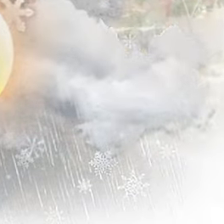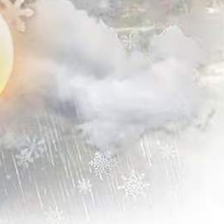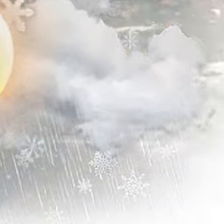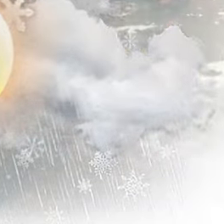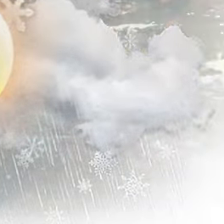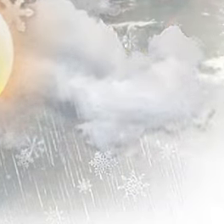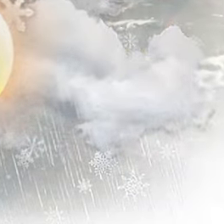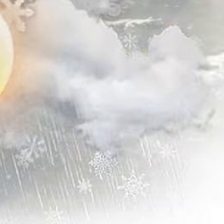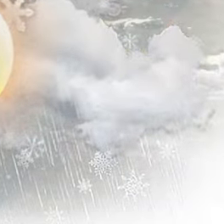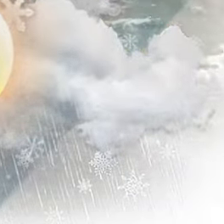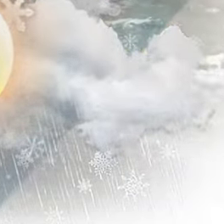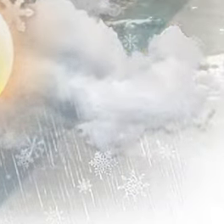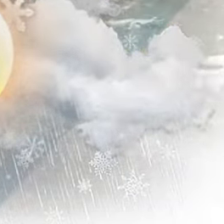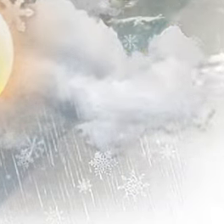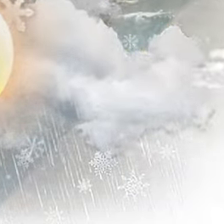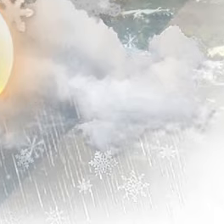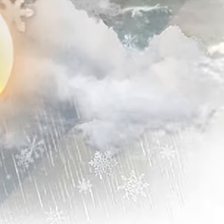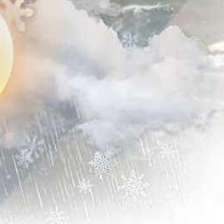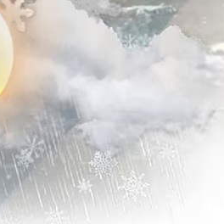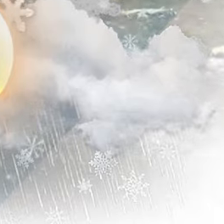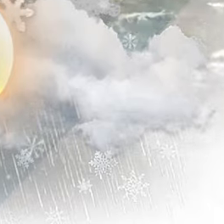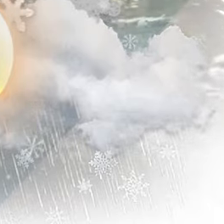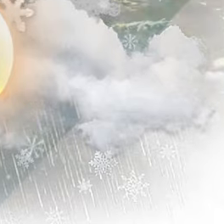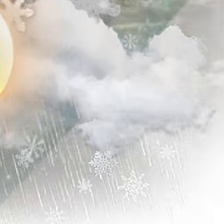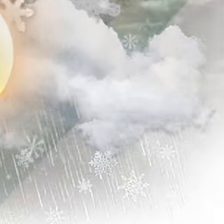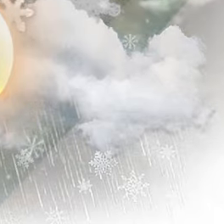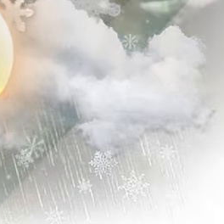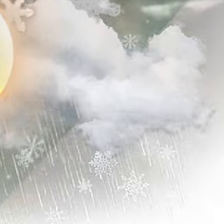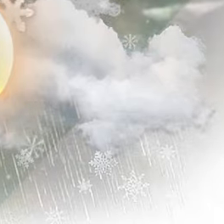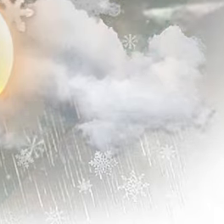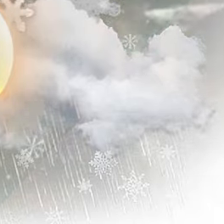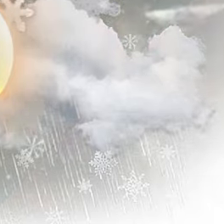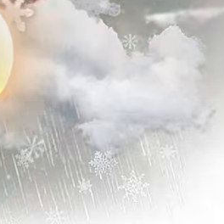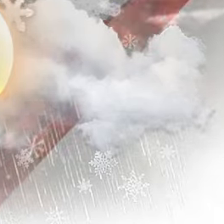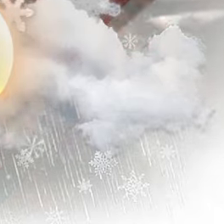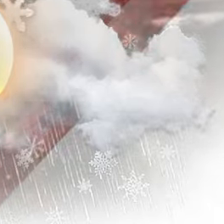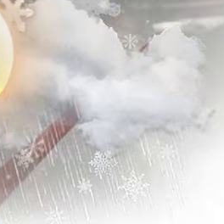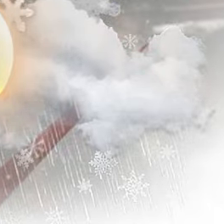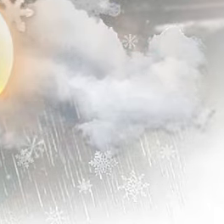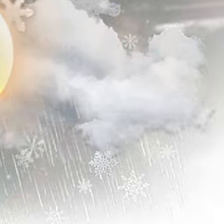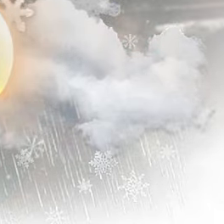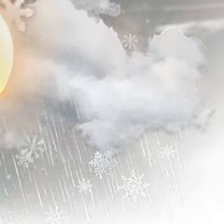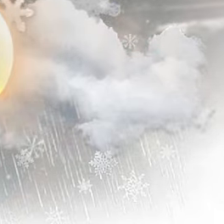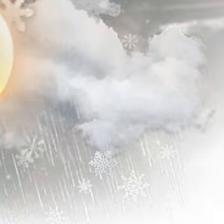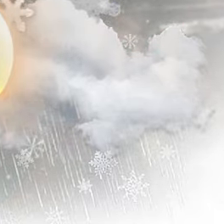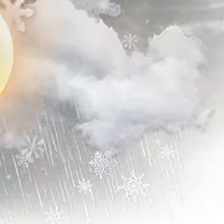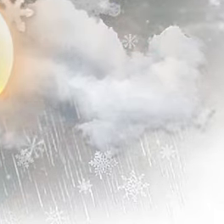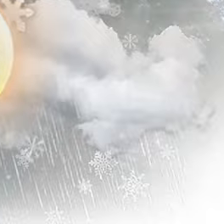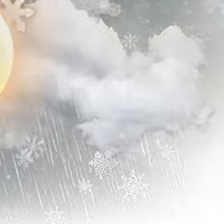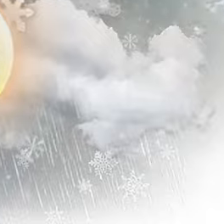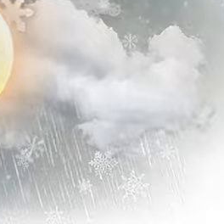каля 1 градуса цяпла раніцай і вечарам і да плюс 2 днём. Пахмурна, снег з